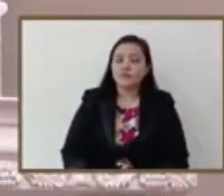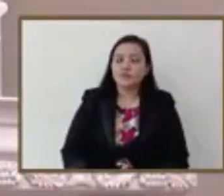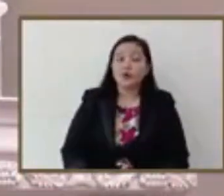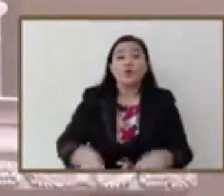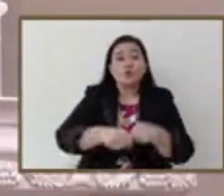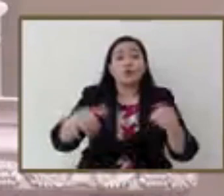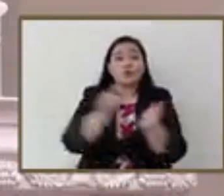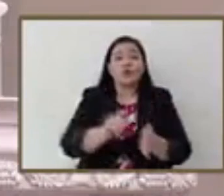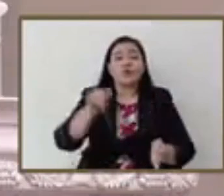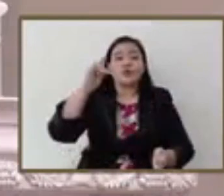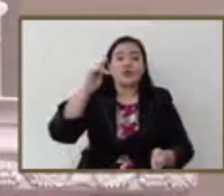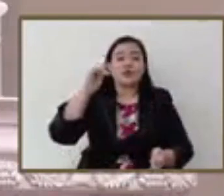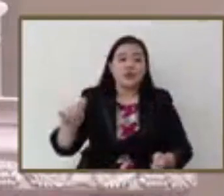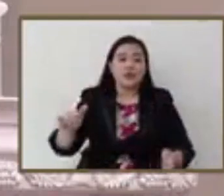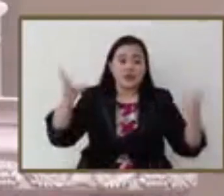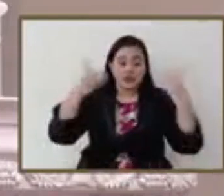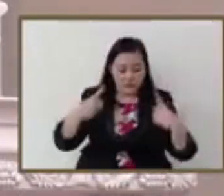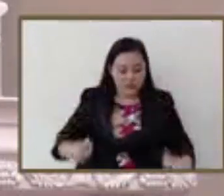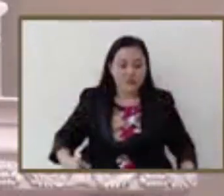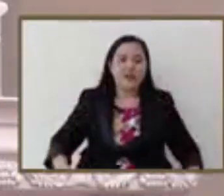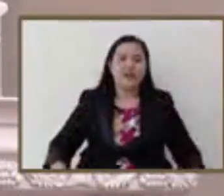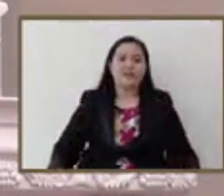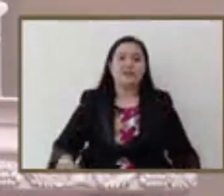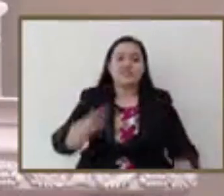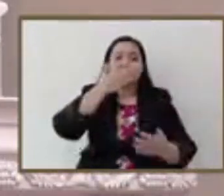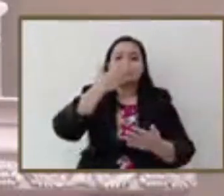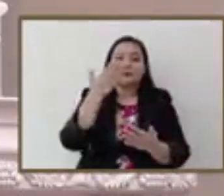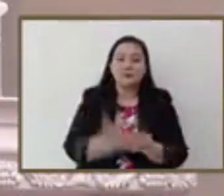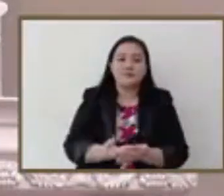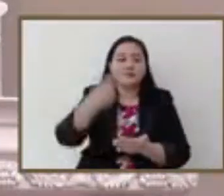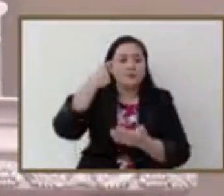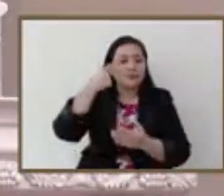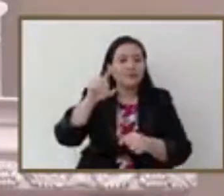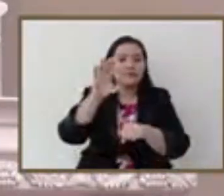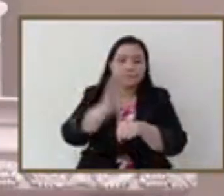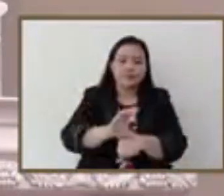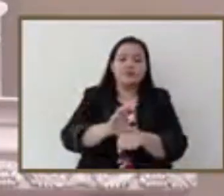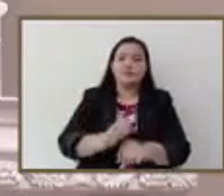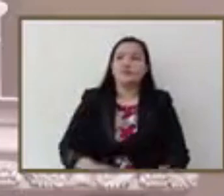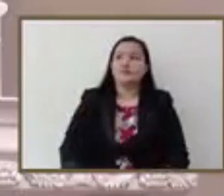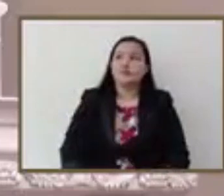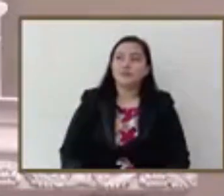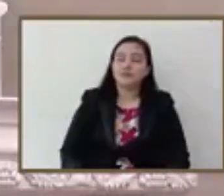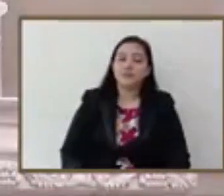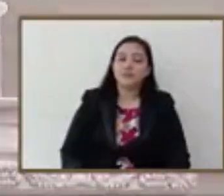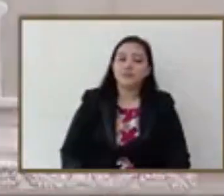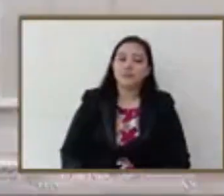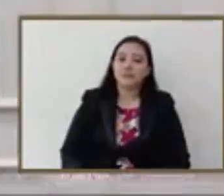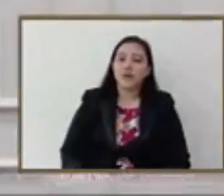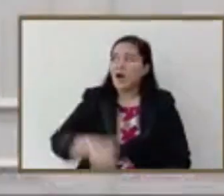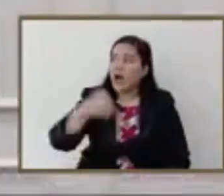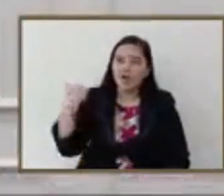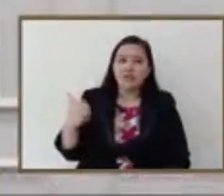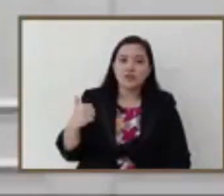uy, mga batang ito, ang gaganda ng kasuotan nila, pero dito lang sila nagbibihis. Ano kaya kung i-offer ko yung aking bahay sa